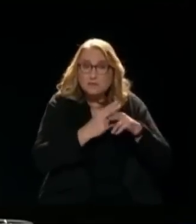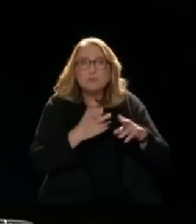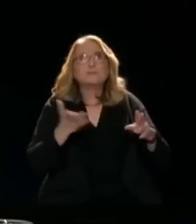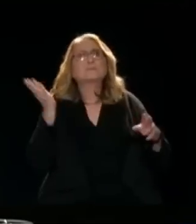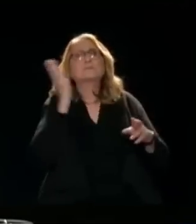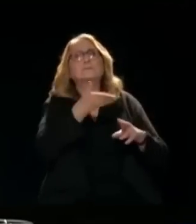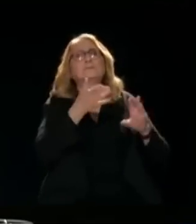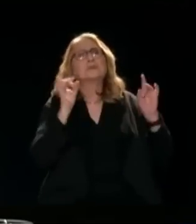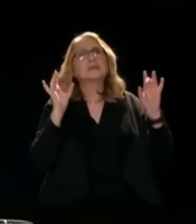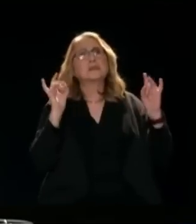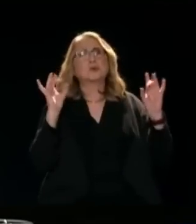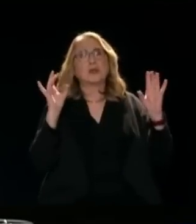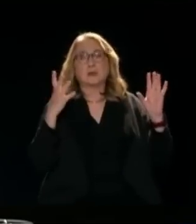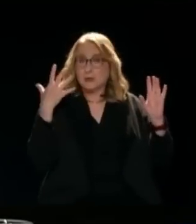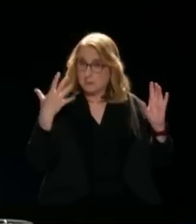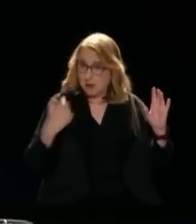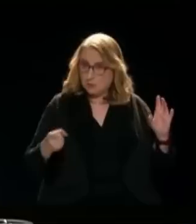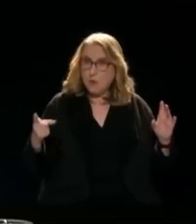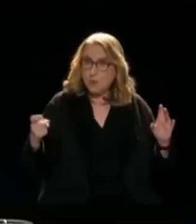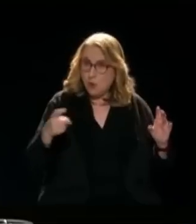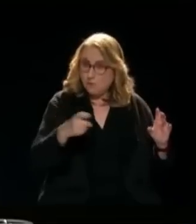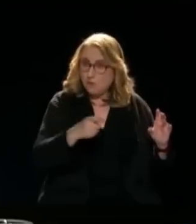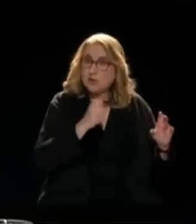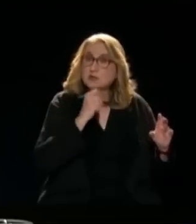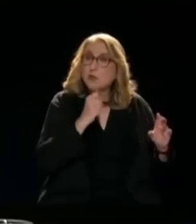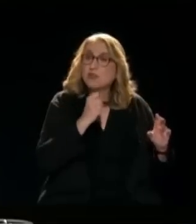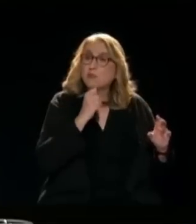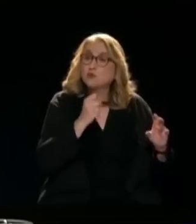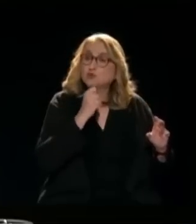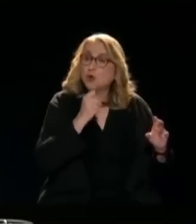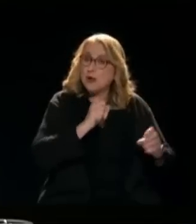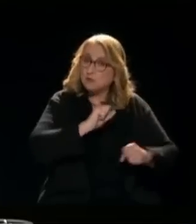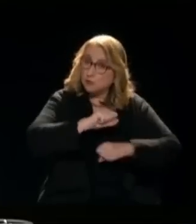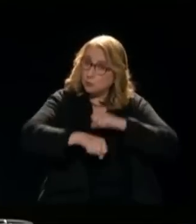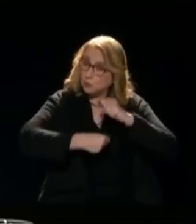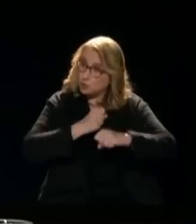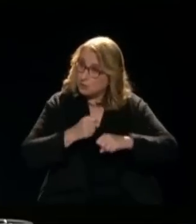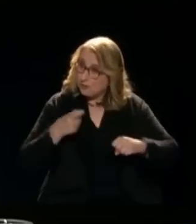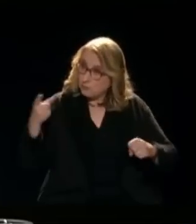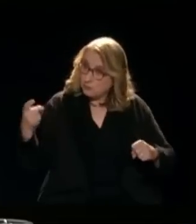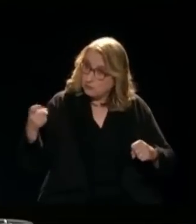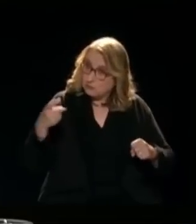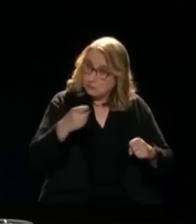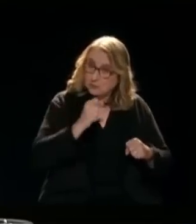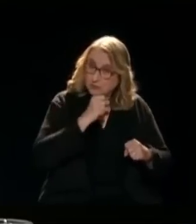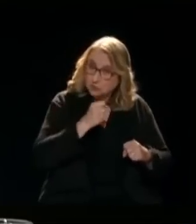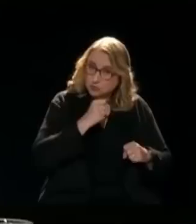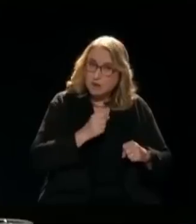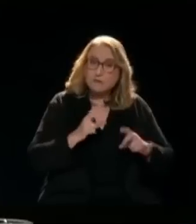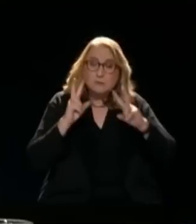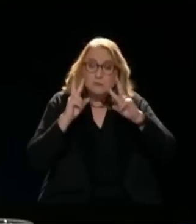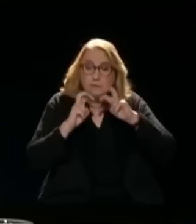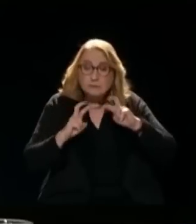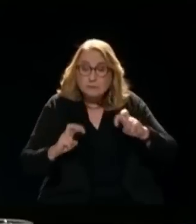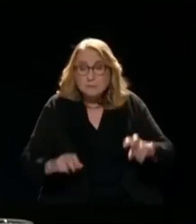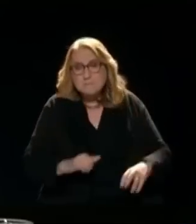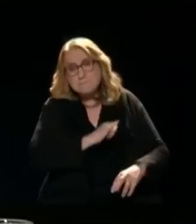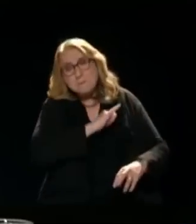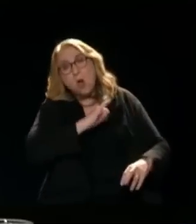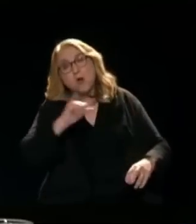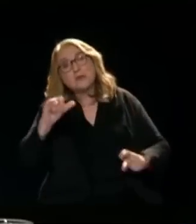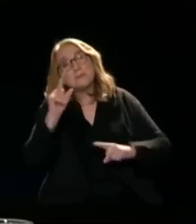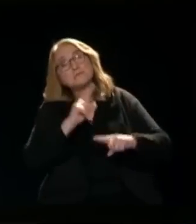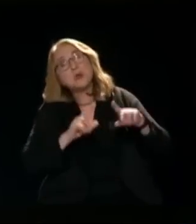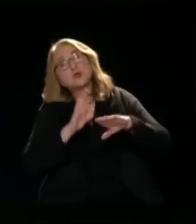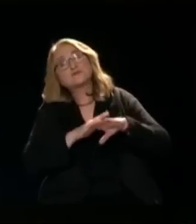αναφέρονται οι δολοφονίες δημοσιογράφων, οι απόπειρες δολοφονίες δημοσιογράφων, όπου δεν έχει ξεχνιαστεί ούτε μία. Ούτε